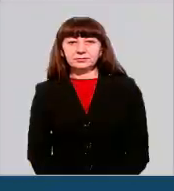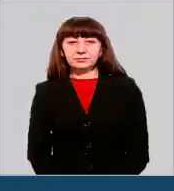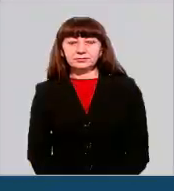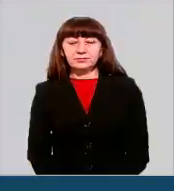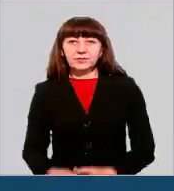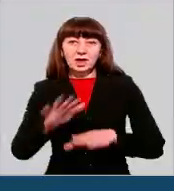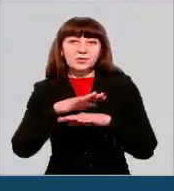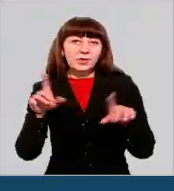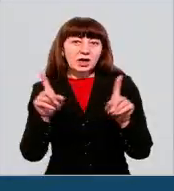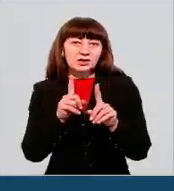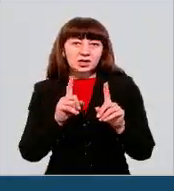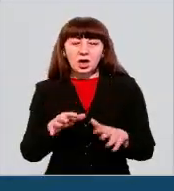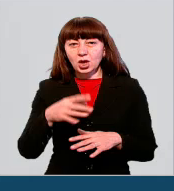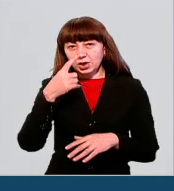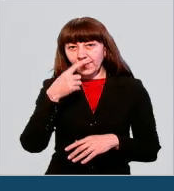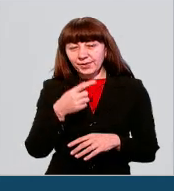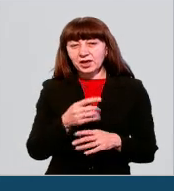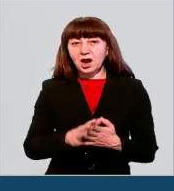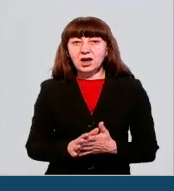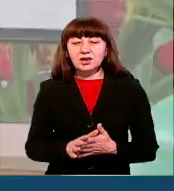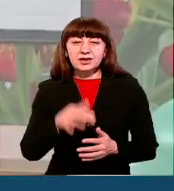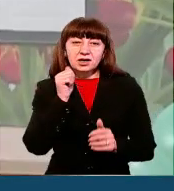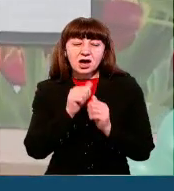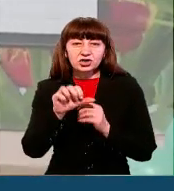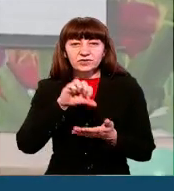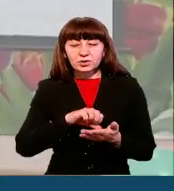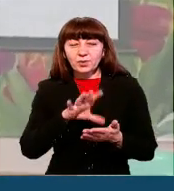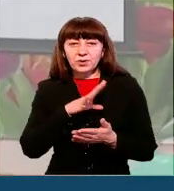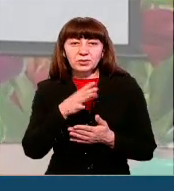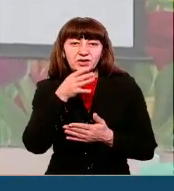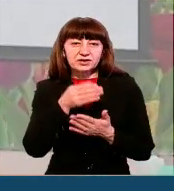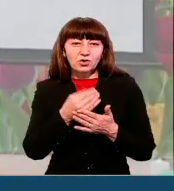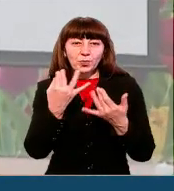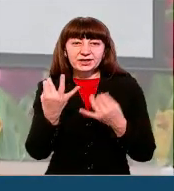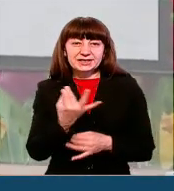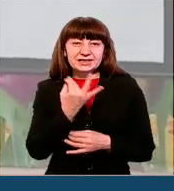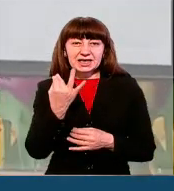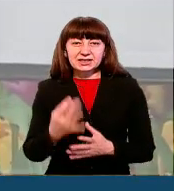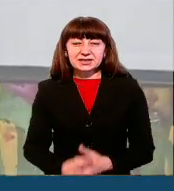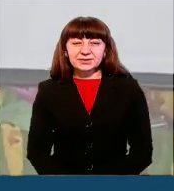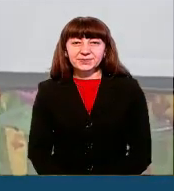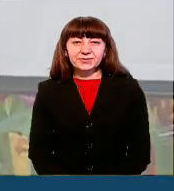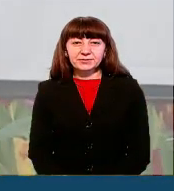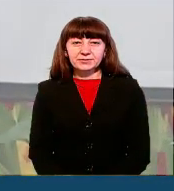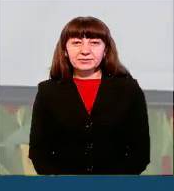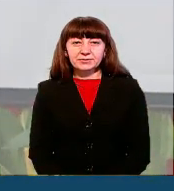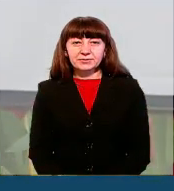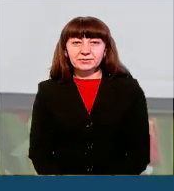Со сцены прозвучали вокальные номера. Каждый выступающий был по-своему уникален и грациозен.